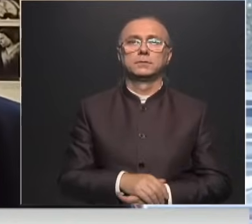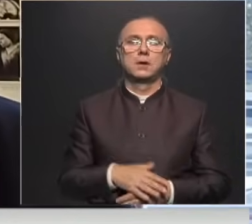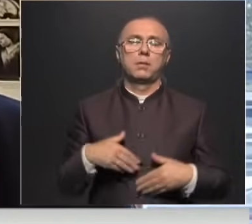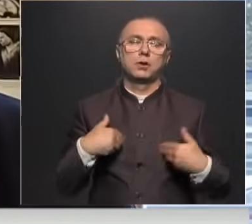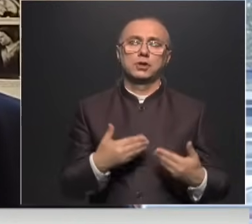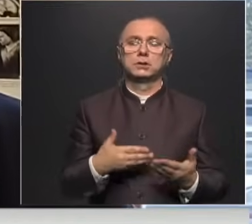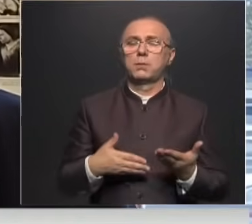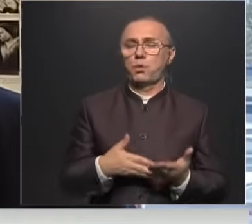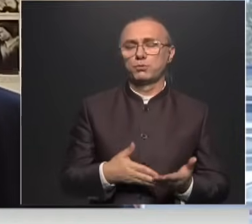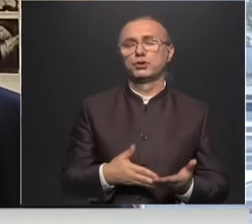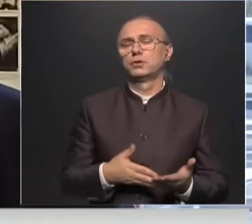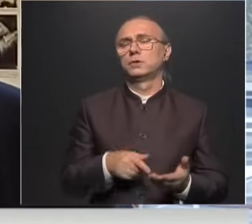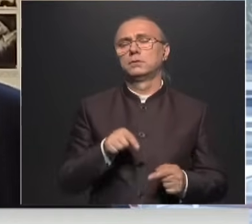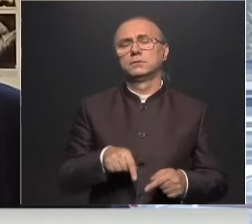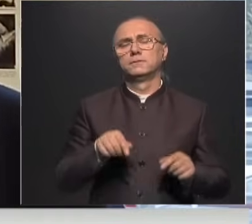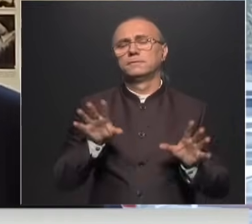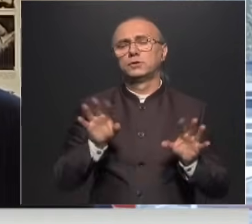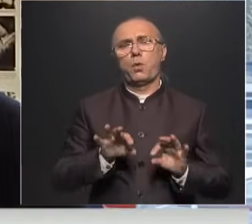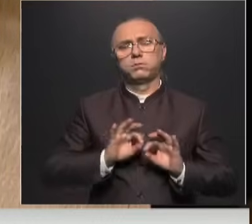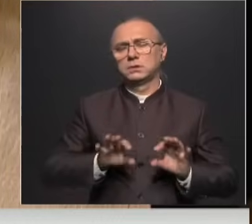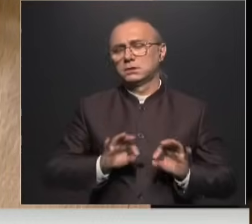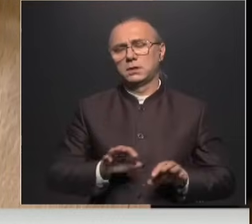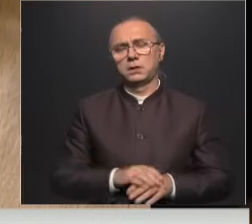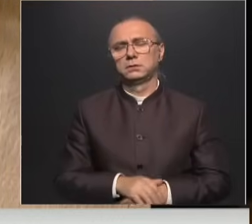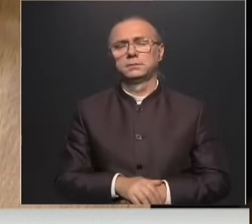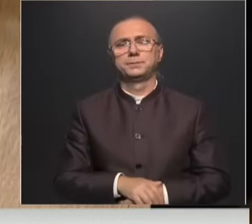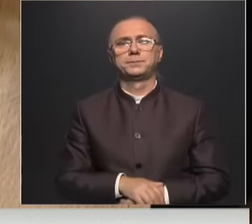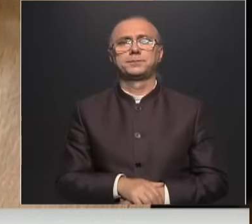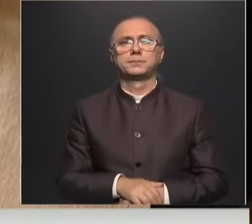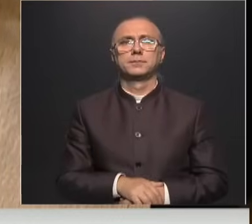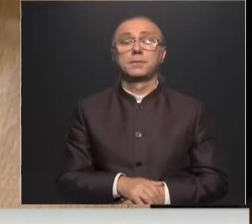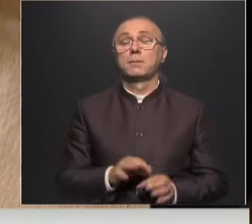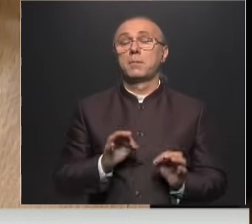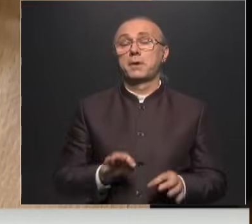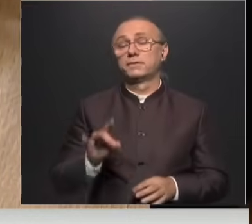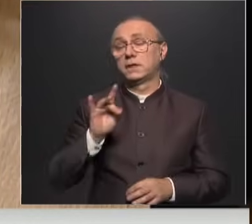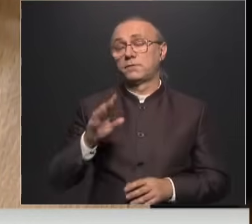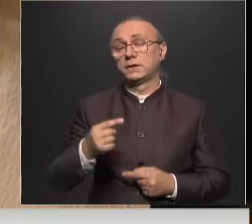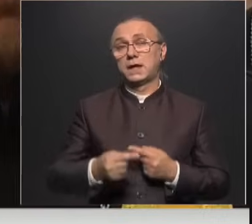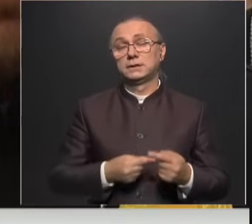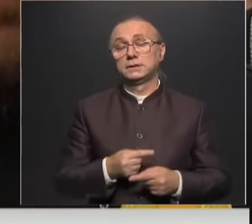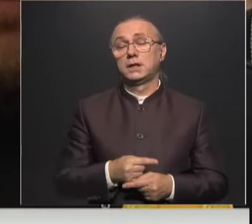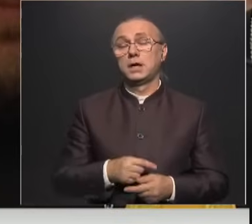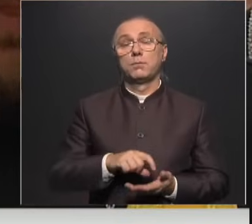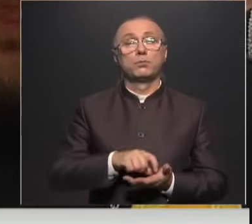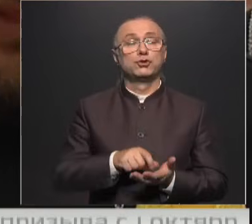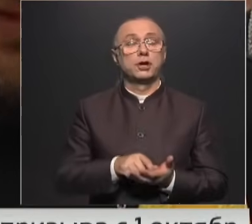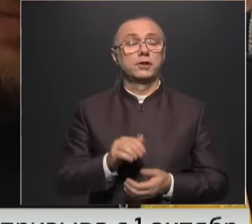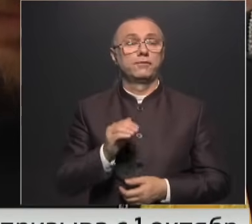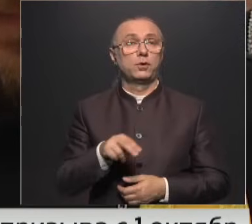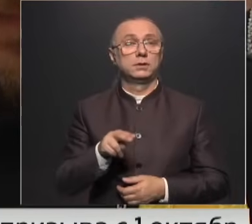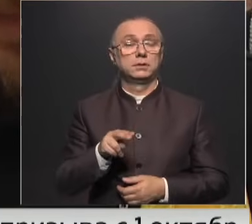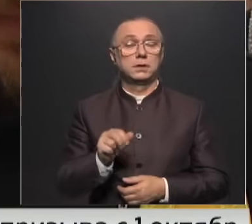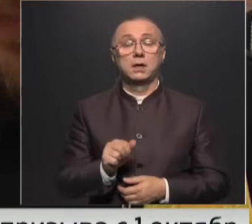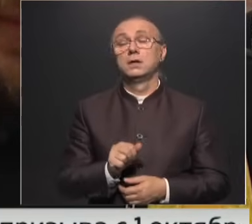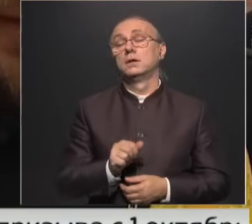вам все объяснят, расскажут, помогут. Ну, спасибо всем. По православной традиции помещение фонда решено было осветить.